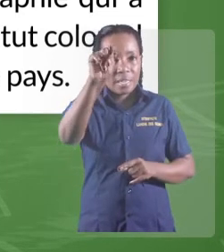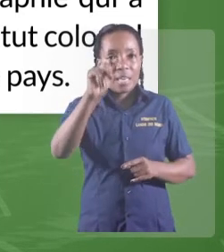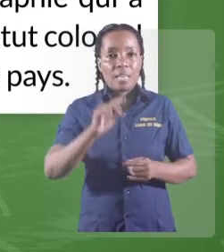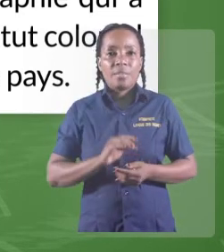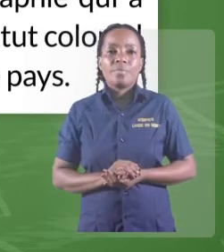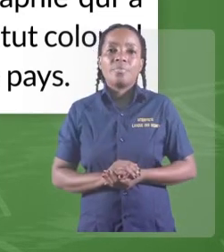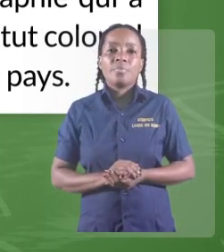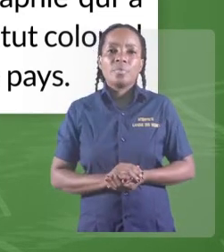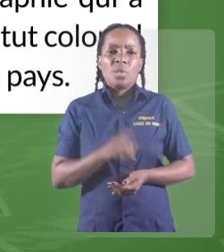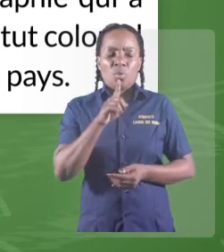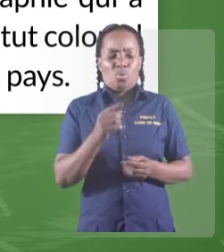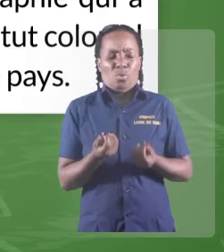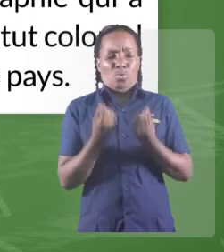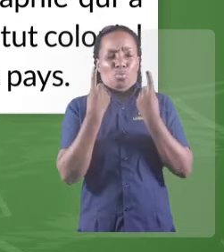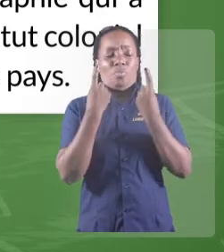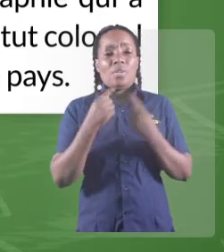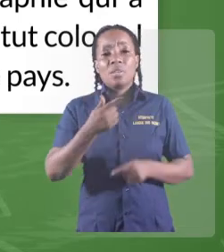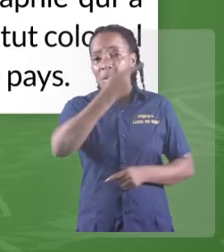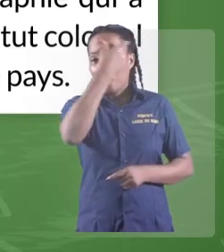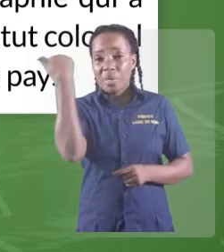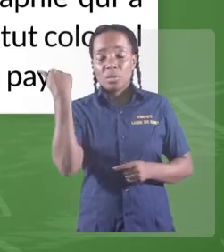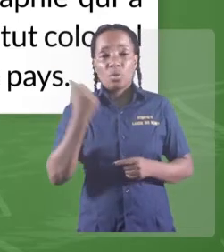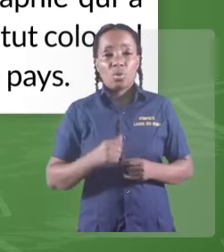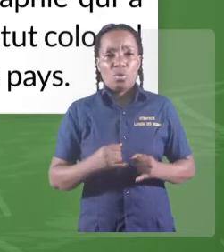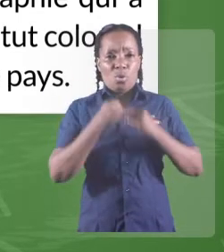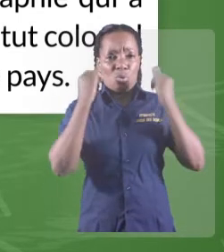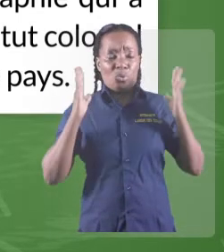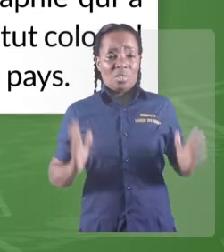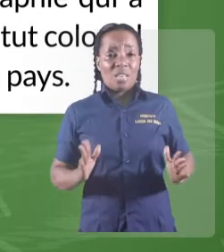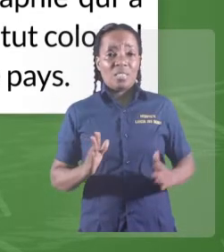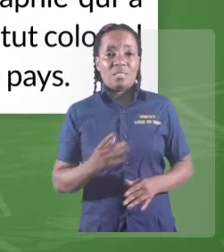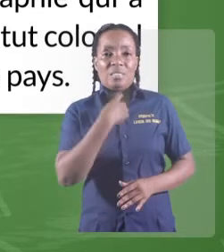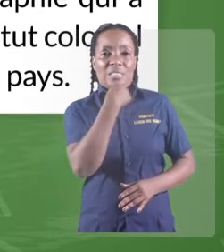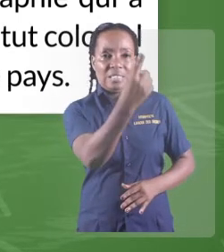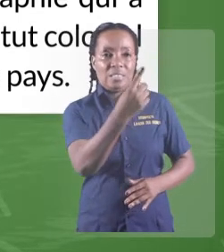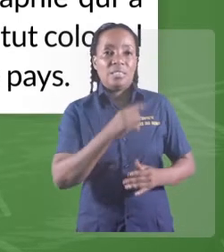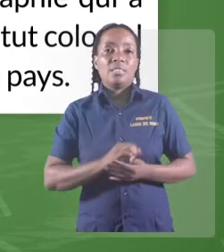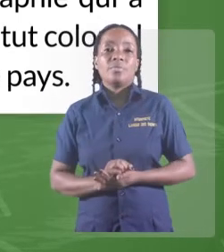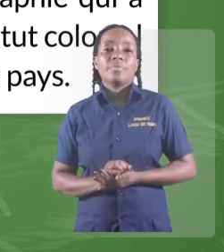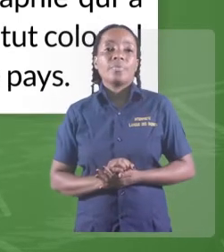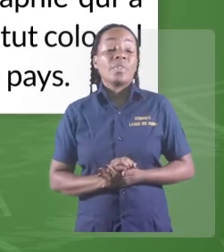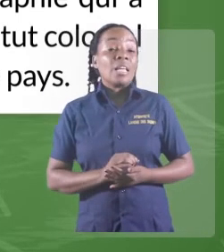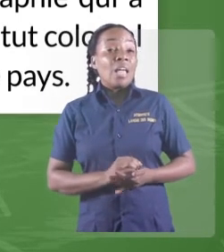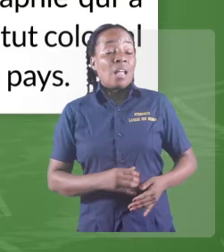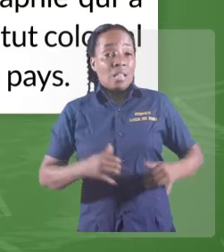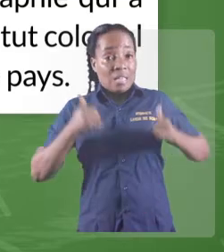cette occasion, vous êtes surpris par l'information suivante d'un